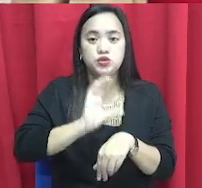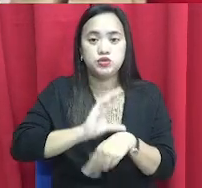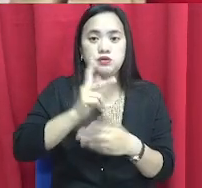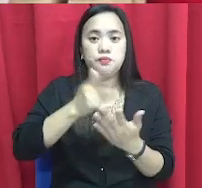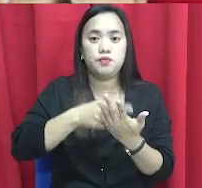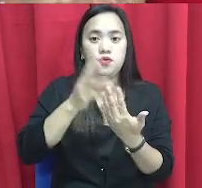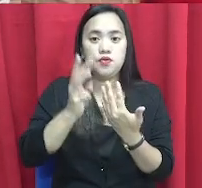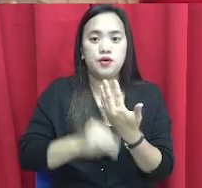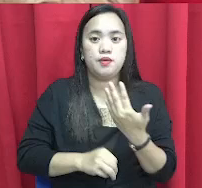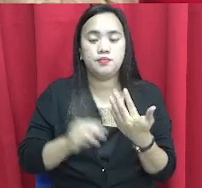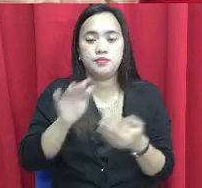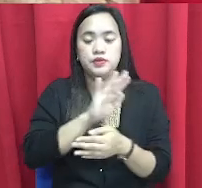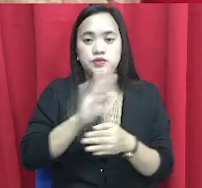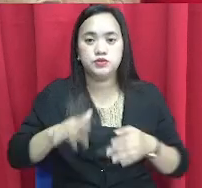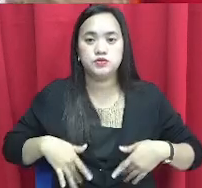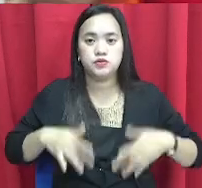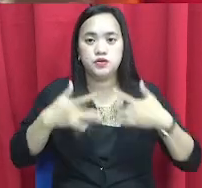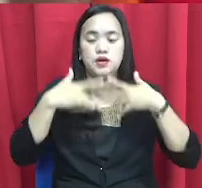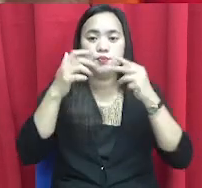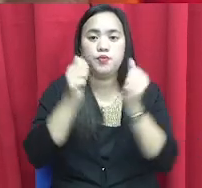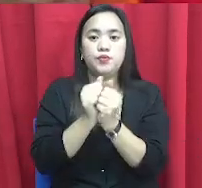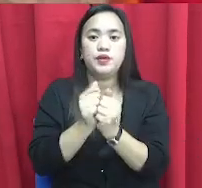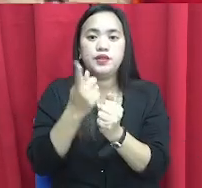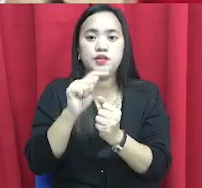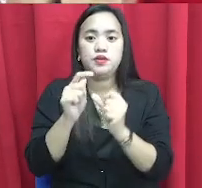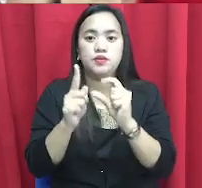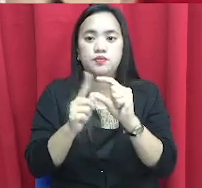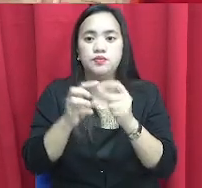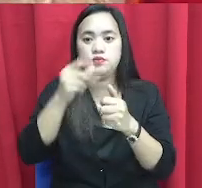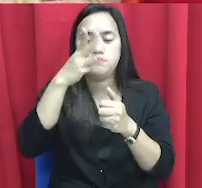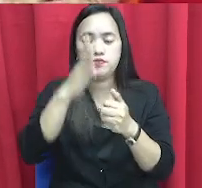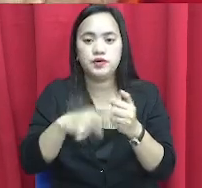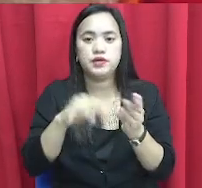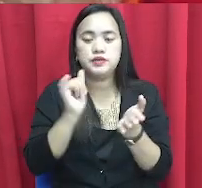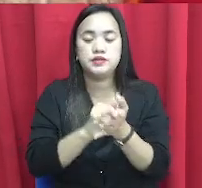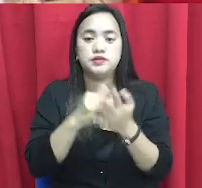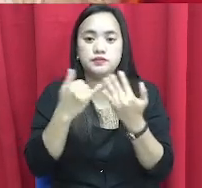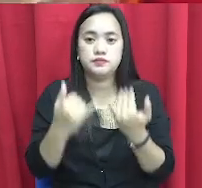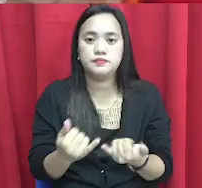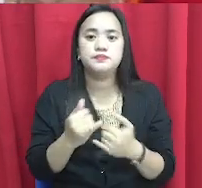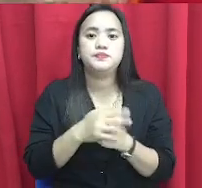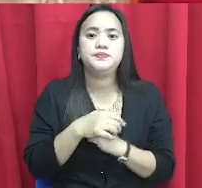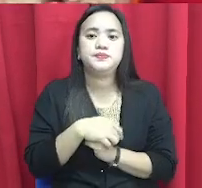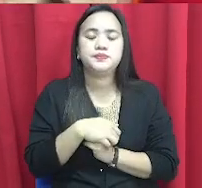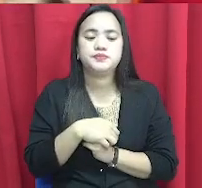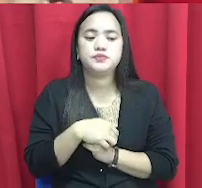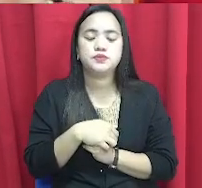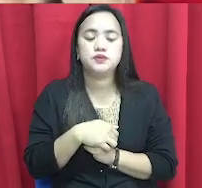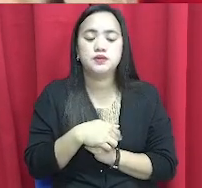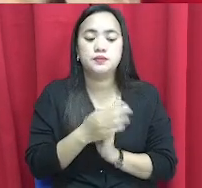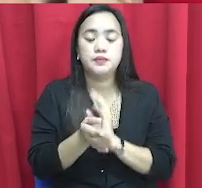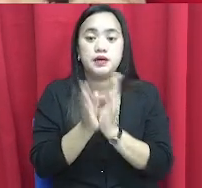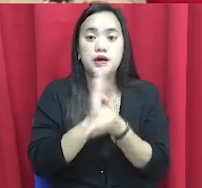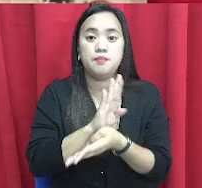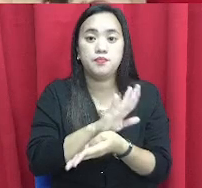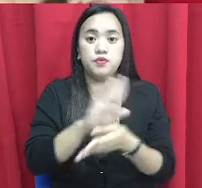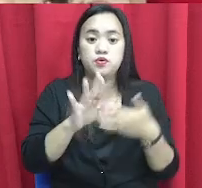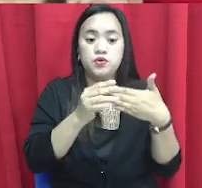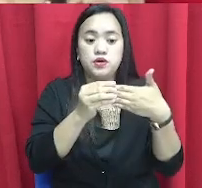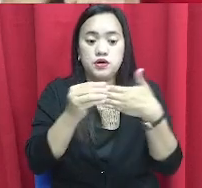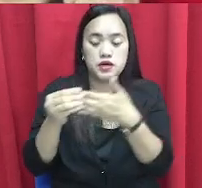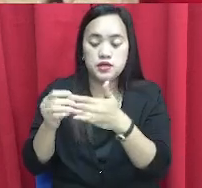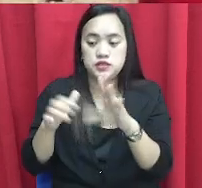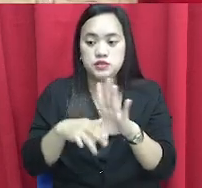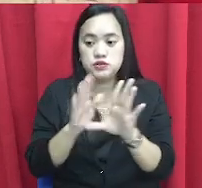kanilang buhay with the word of God na siyang dapat na maging gabay nila at pamantayan nila sa